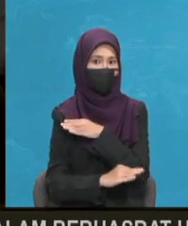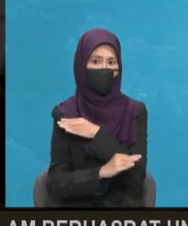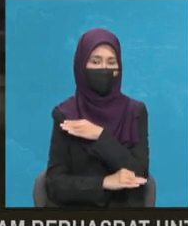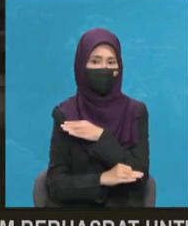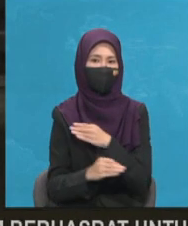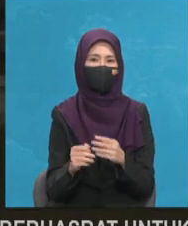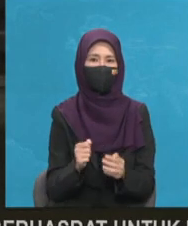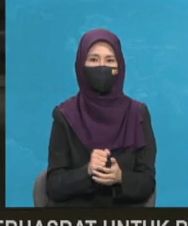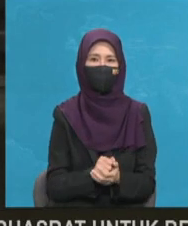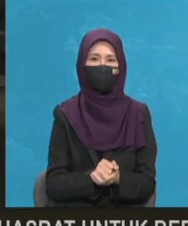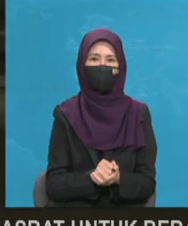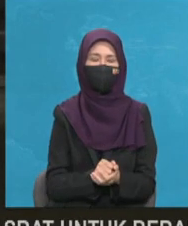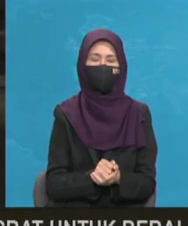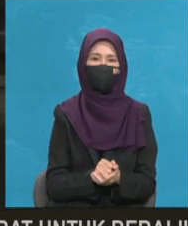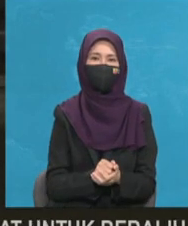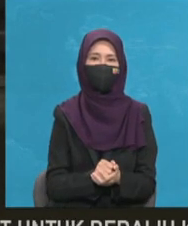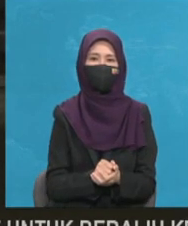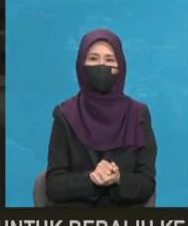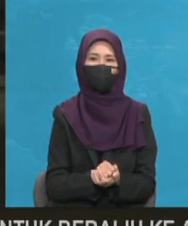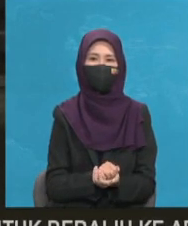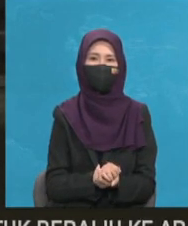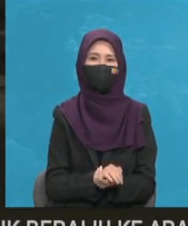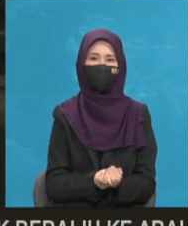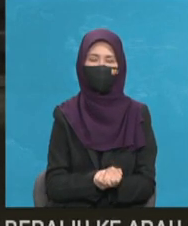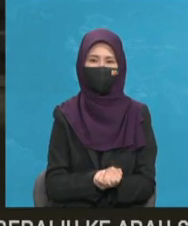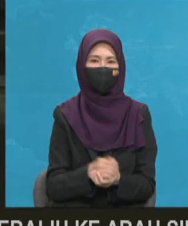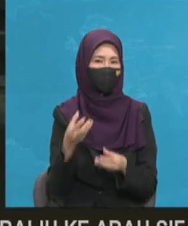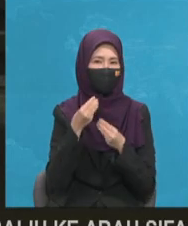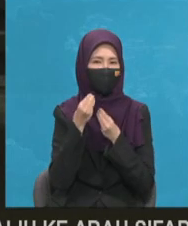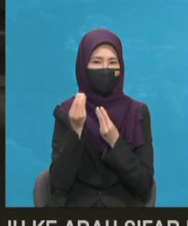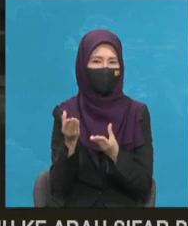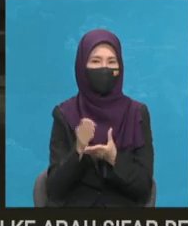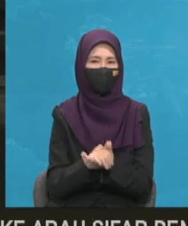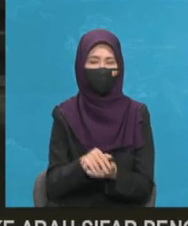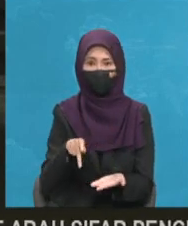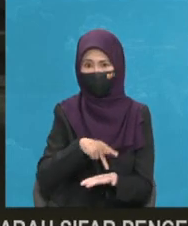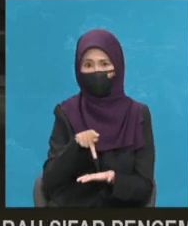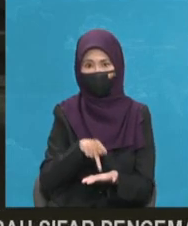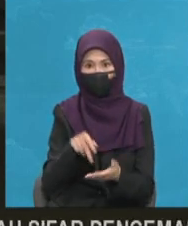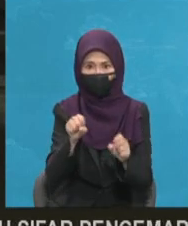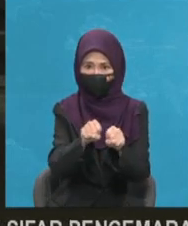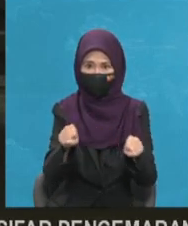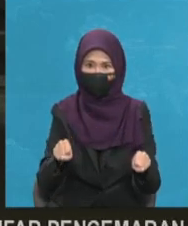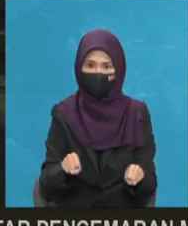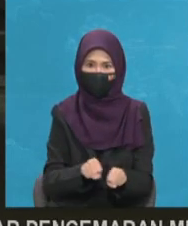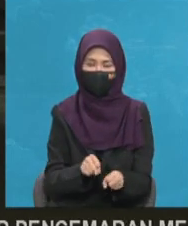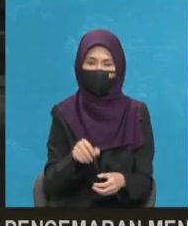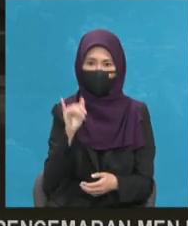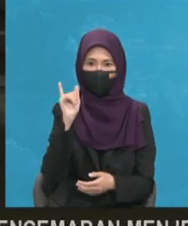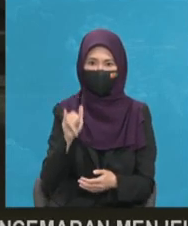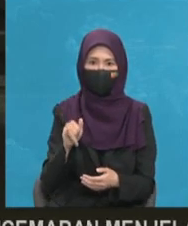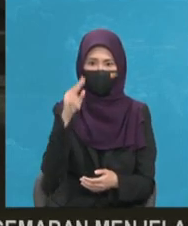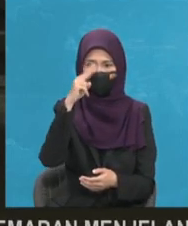syarat-syarat masuk ke negara berkenaan maklumat lanjut mengenai pusat-pusat pensijilan hard yang diluluskan oleh